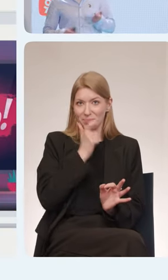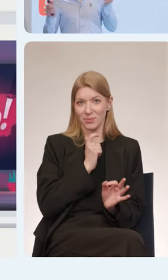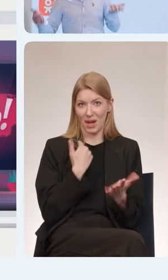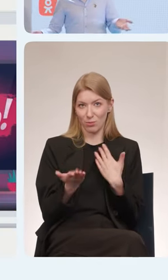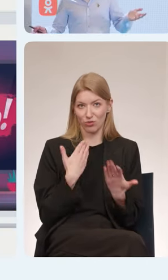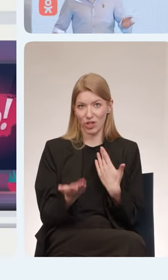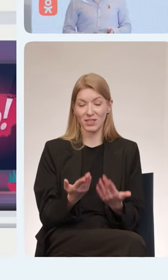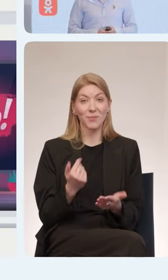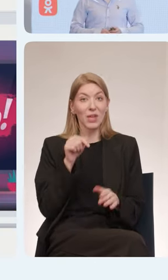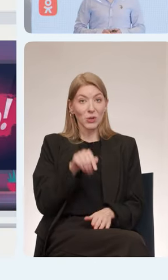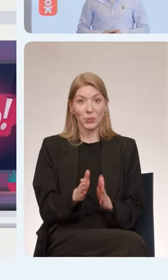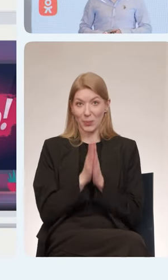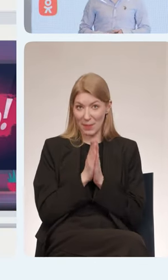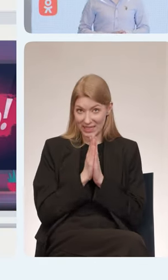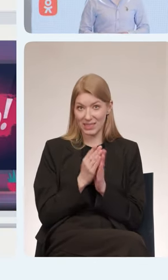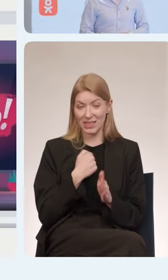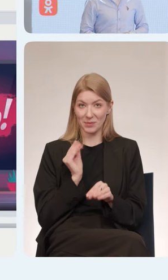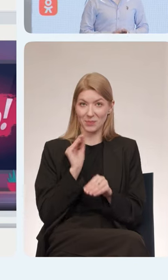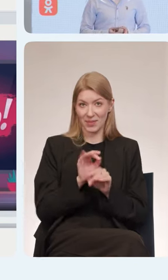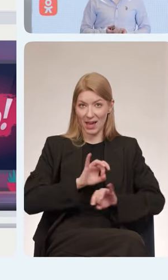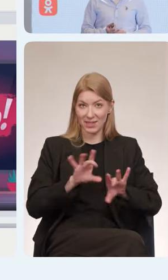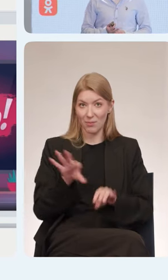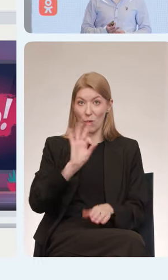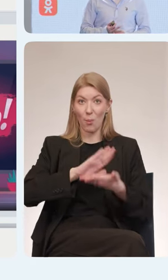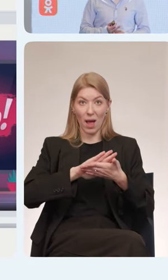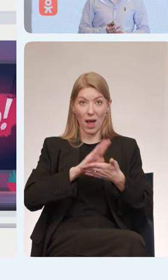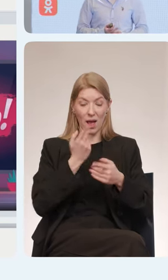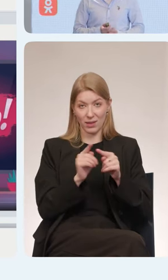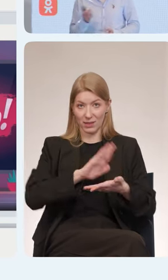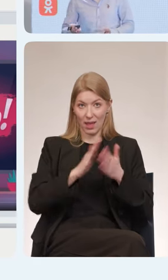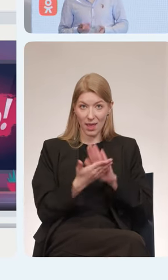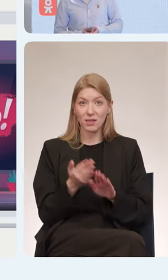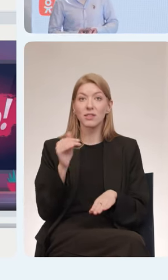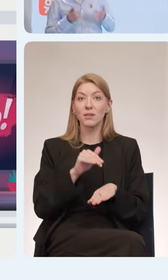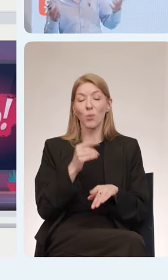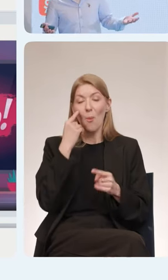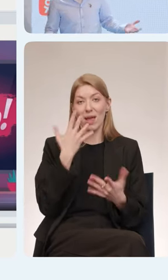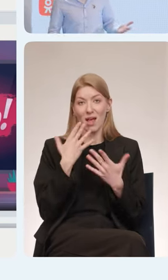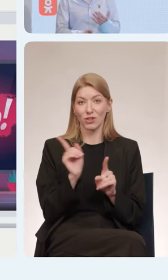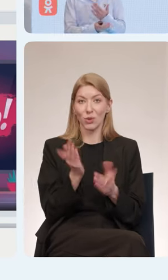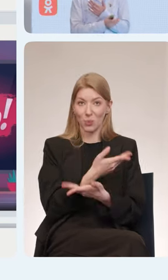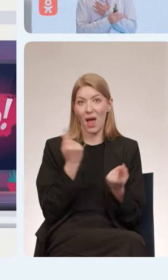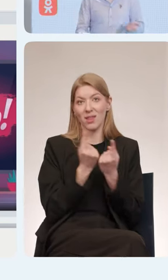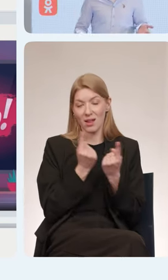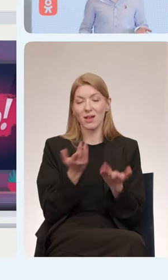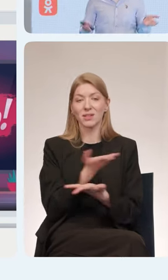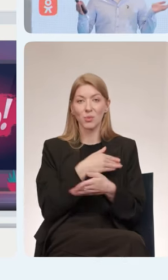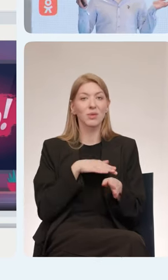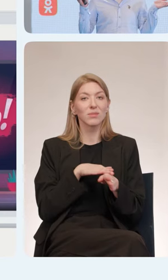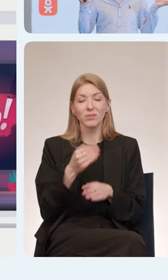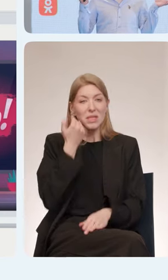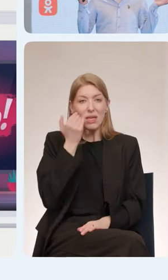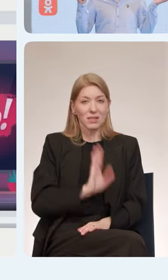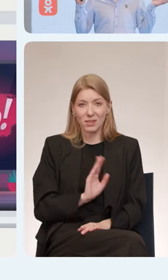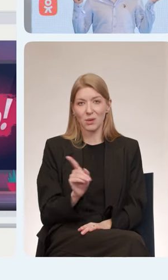Здесь меня попросили рассказать специально про этот кейс. И на самом деле понятное дело, да, что мы одноклассники, мы абсолютно не стесняемся того,